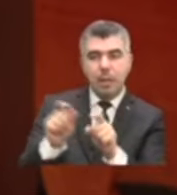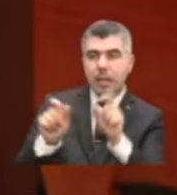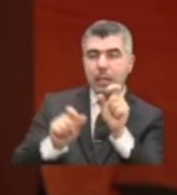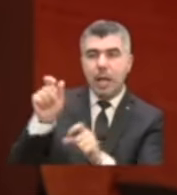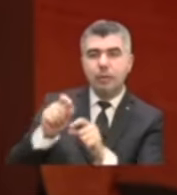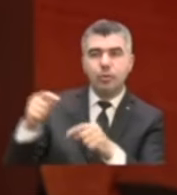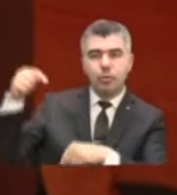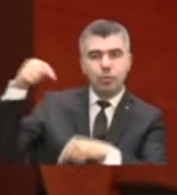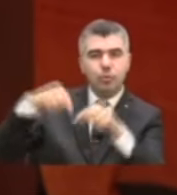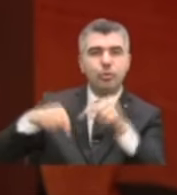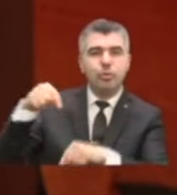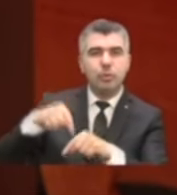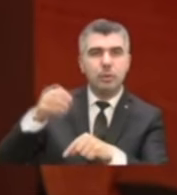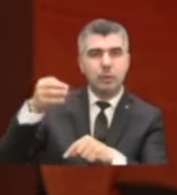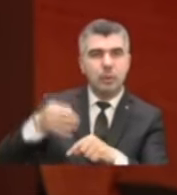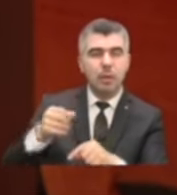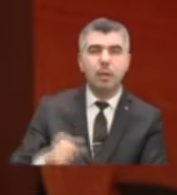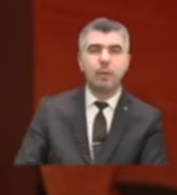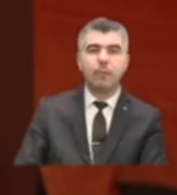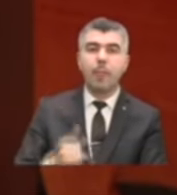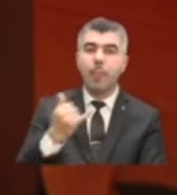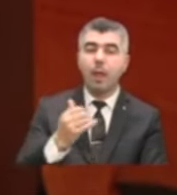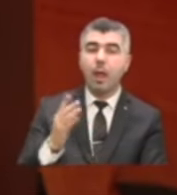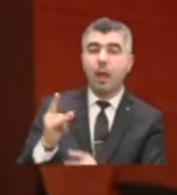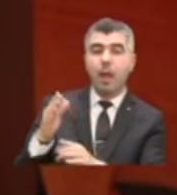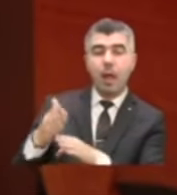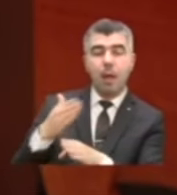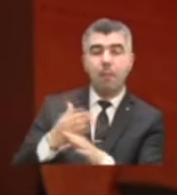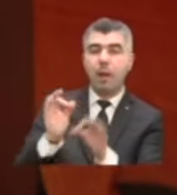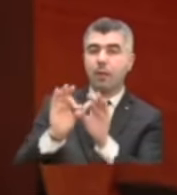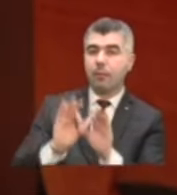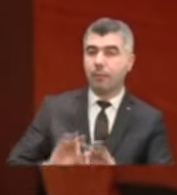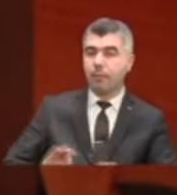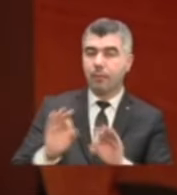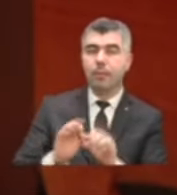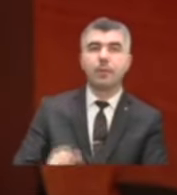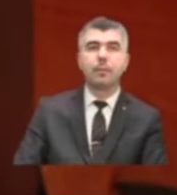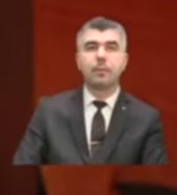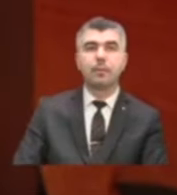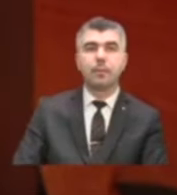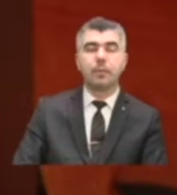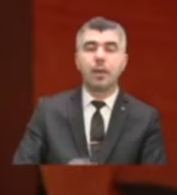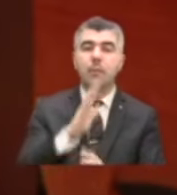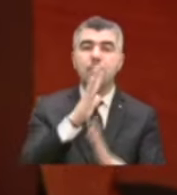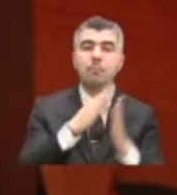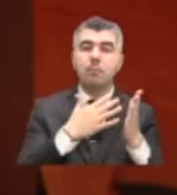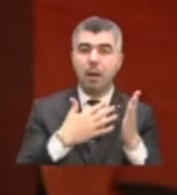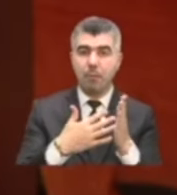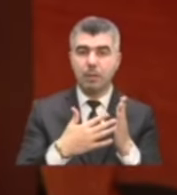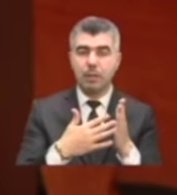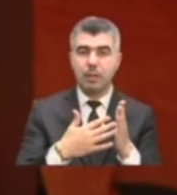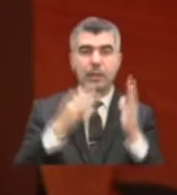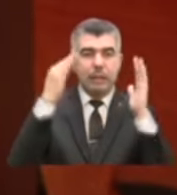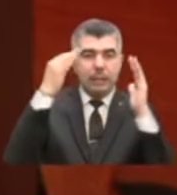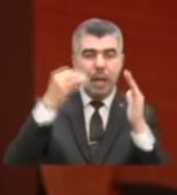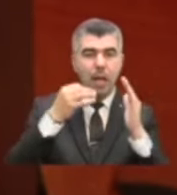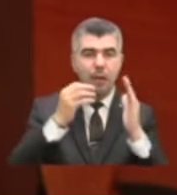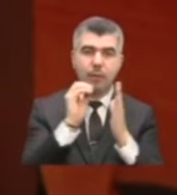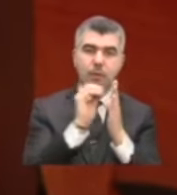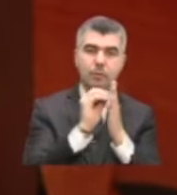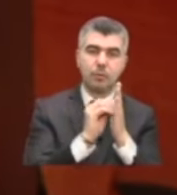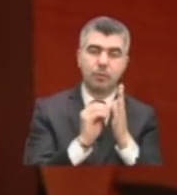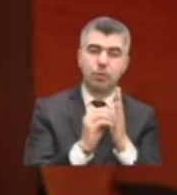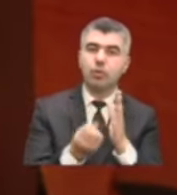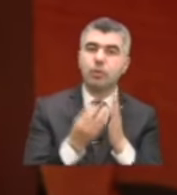الزوار بتفاصيل ودقه عكس الماضي. وعلى صعيد البرمجه الثقافيه تكلمت عليهم السيد النائب، اللي بغيت نذكر اللي كان